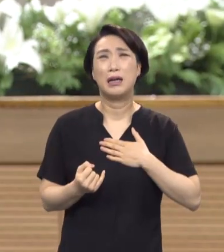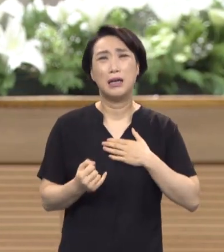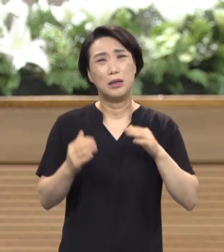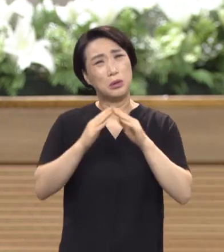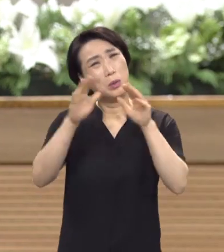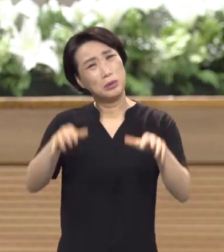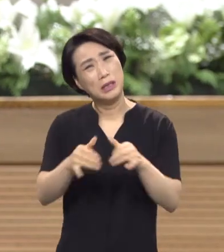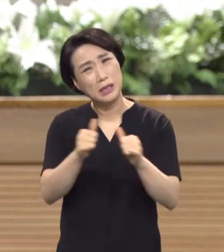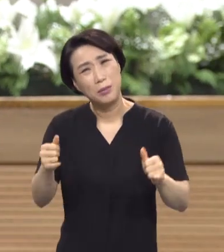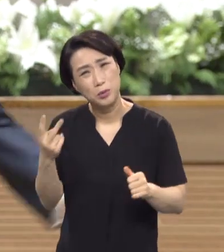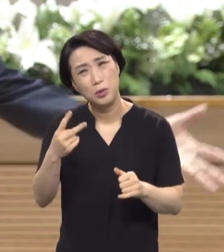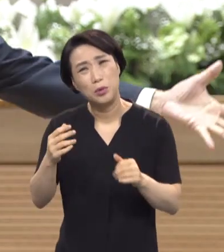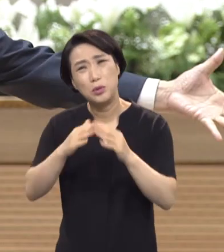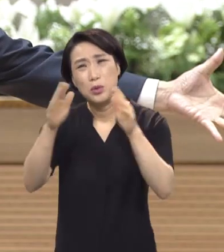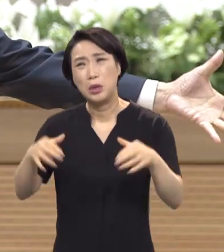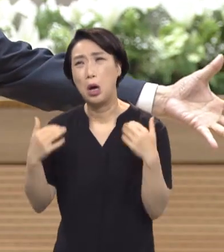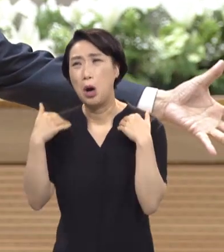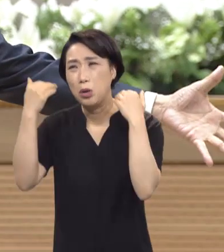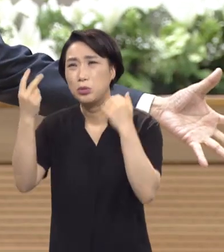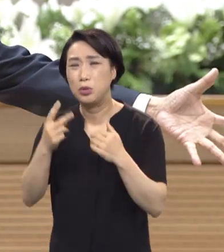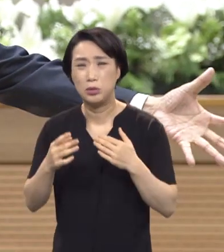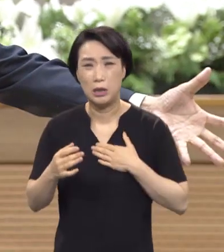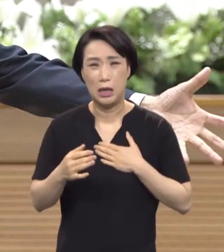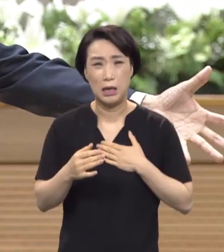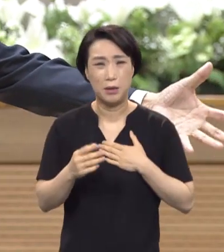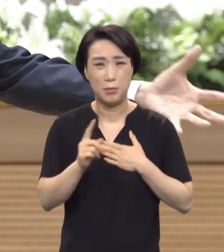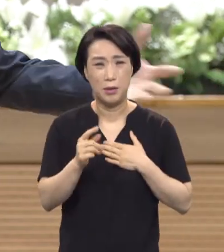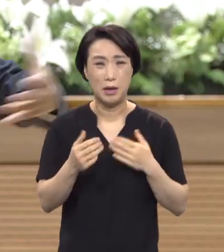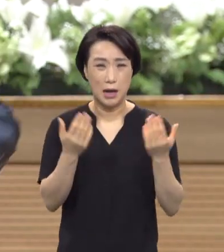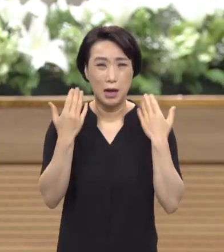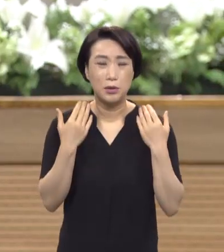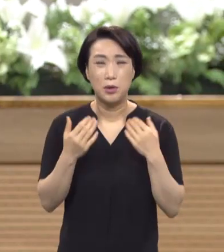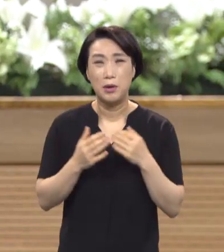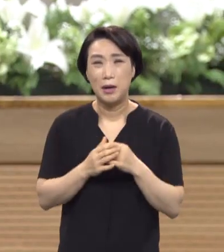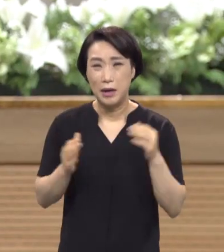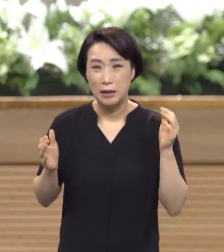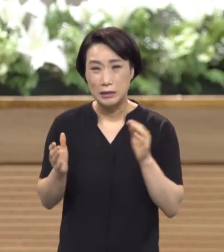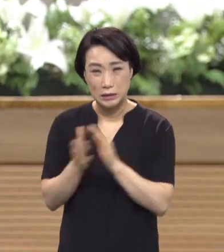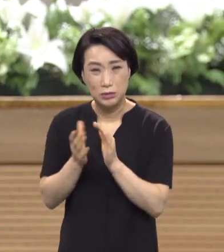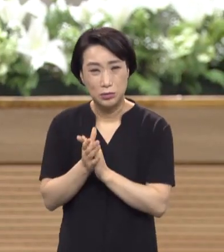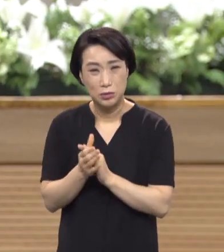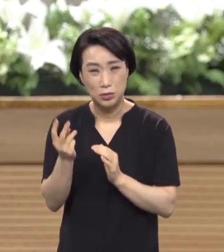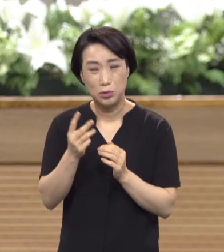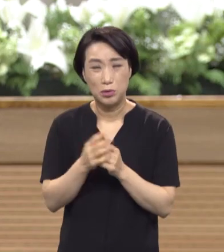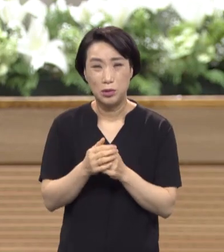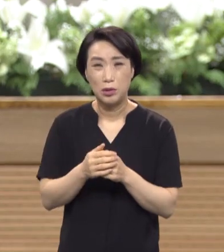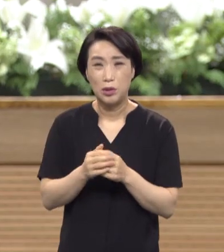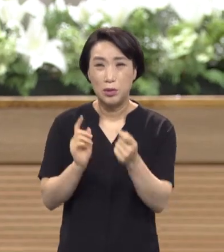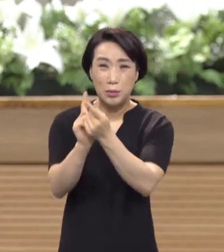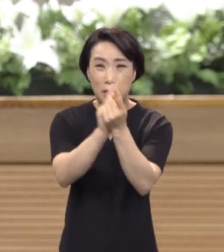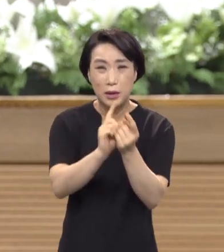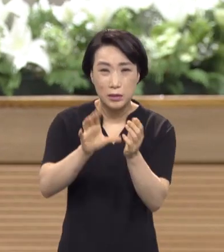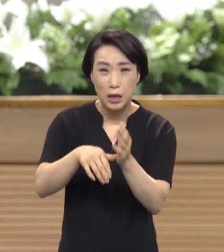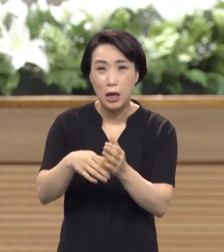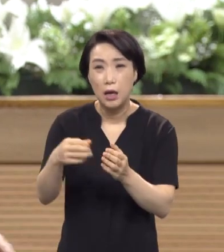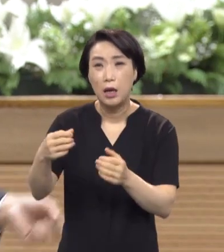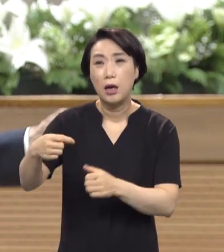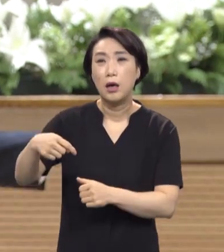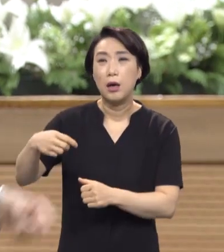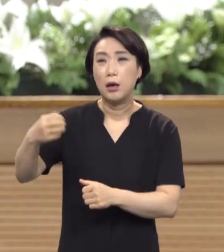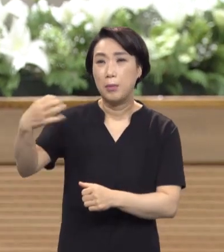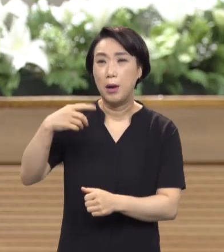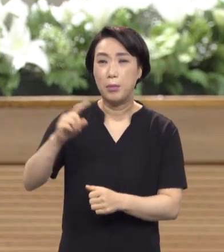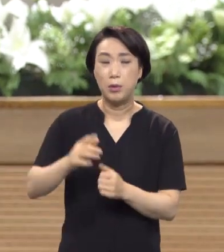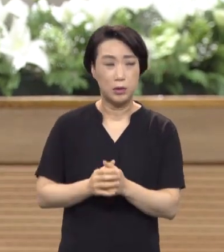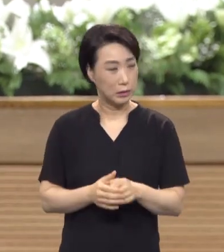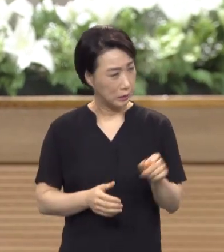사람들이나 어른들이나 우리 같이 이제 학교 다니는 학생들이나 같이 만날 때마다 하는 소리가 그거예요.